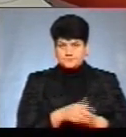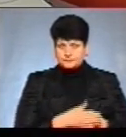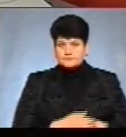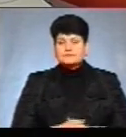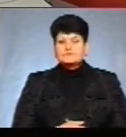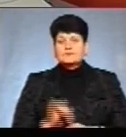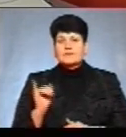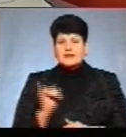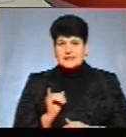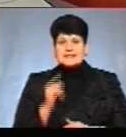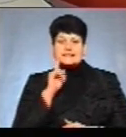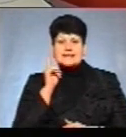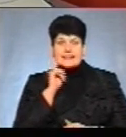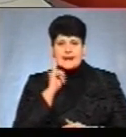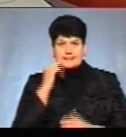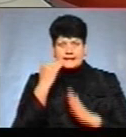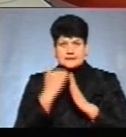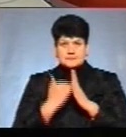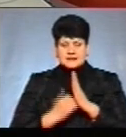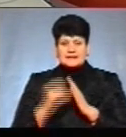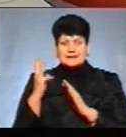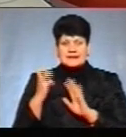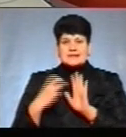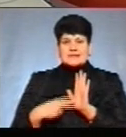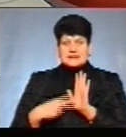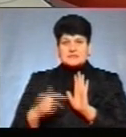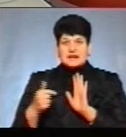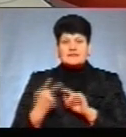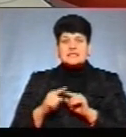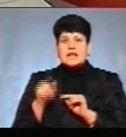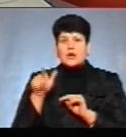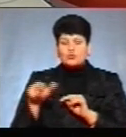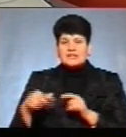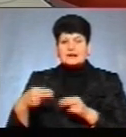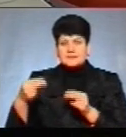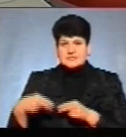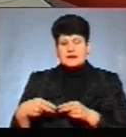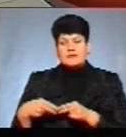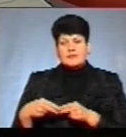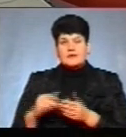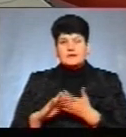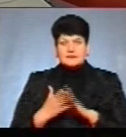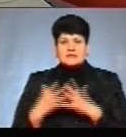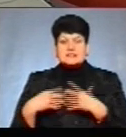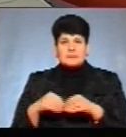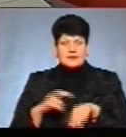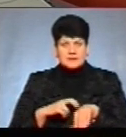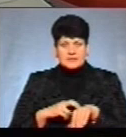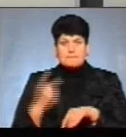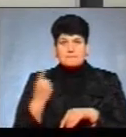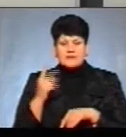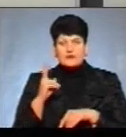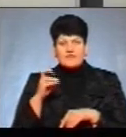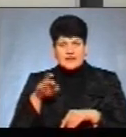жителя. І зелений список – це 370 гривень. Це люди, які підписали декларацію сімейним лікарем.